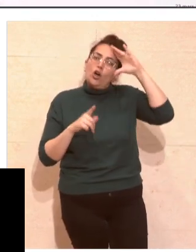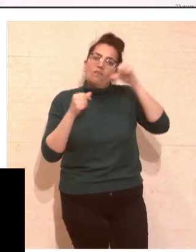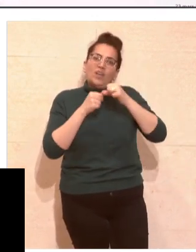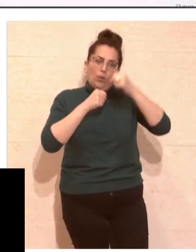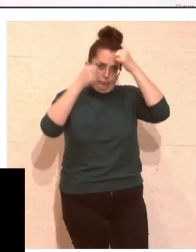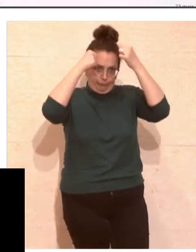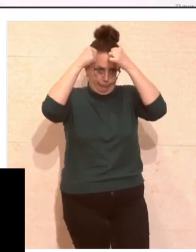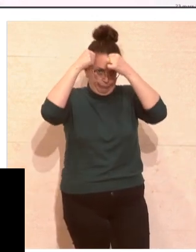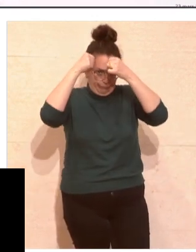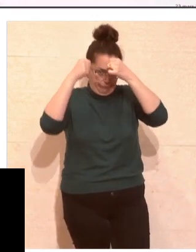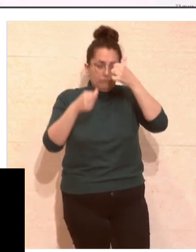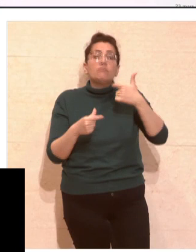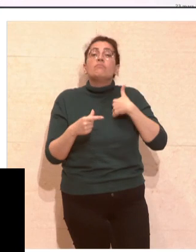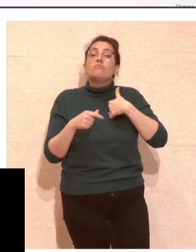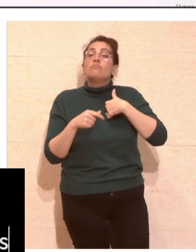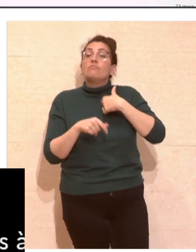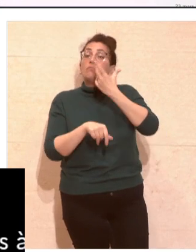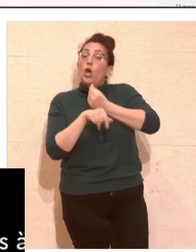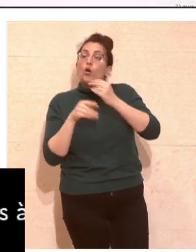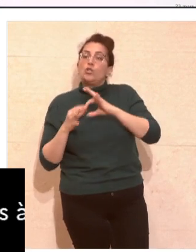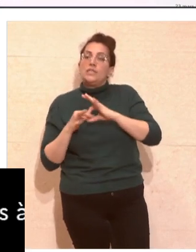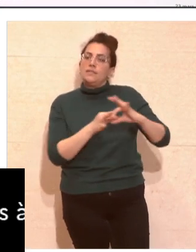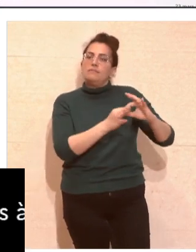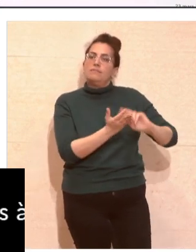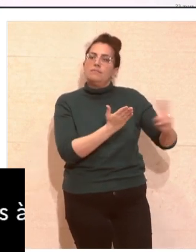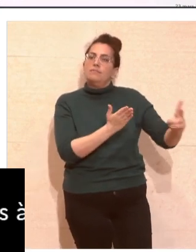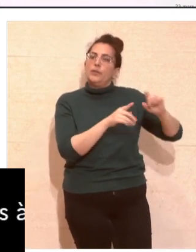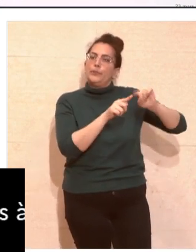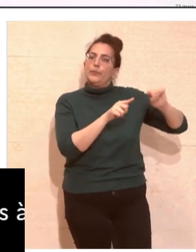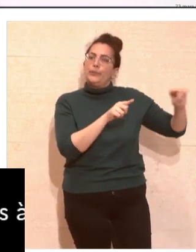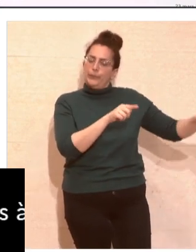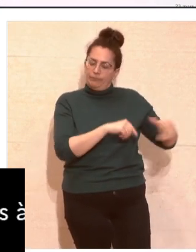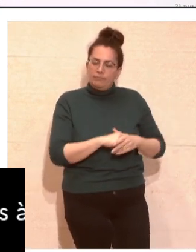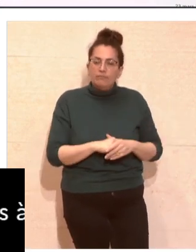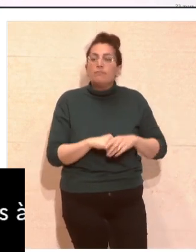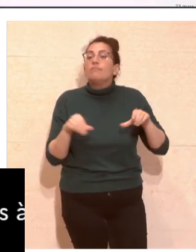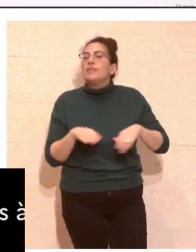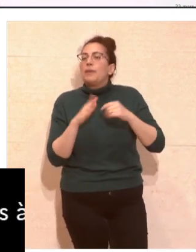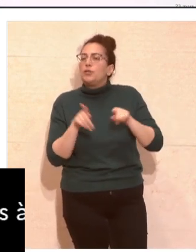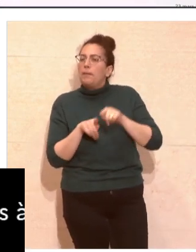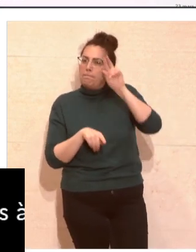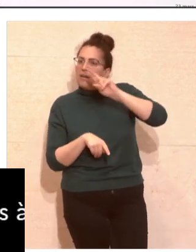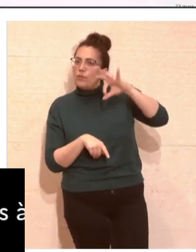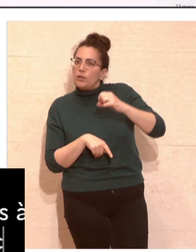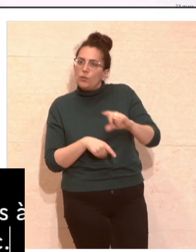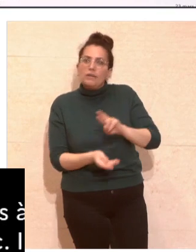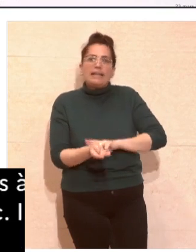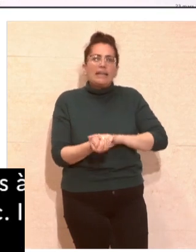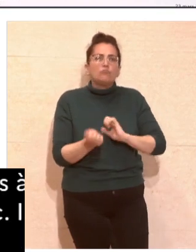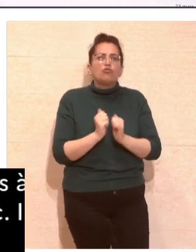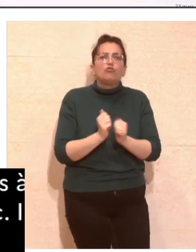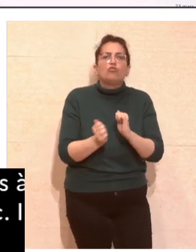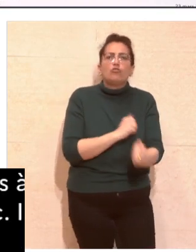voit en bas à gauche. Ça va être ce sommeil où le cerveau se réactive un peu, on rêve beaucoup, etc. Donc il y a ces modifications de rythme qui vont